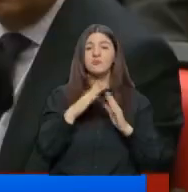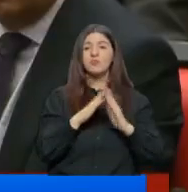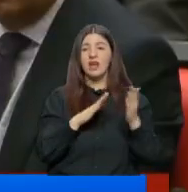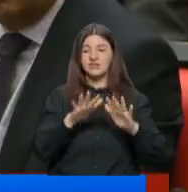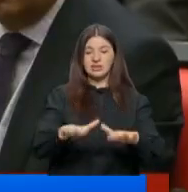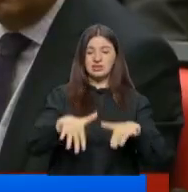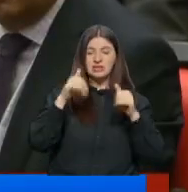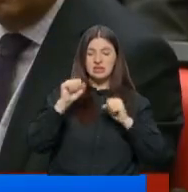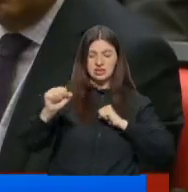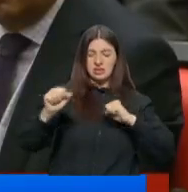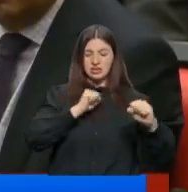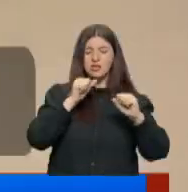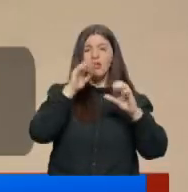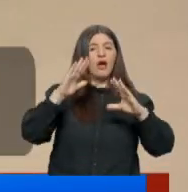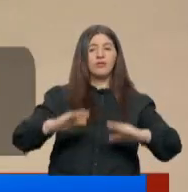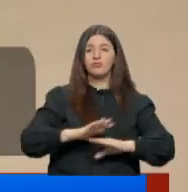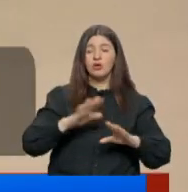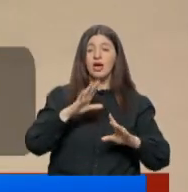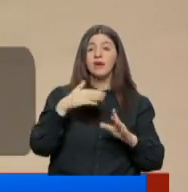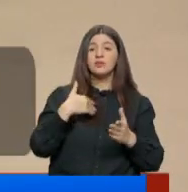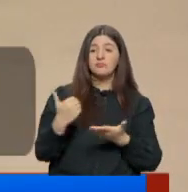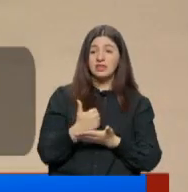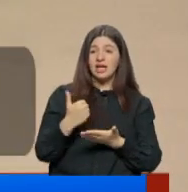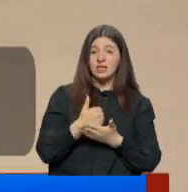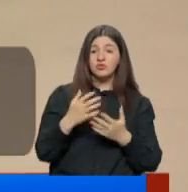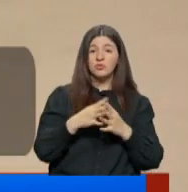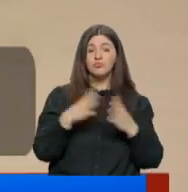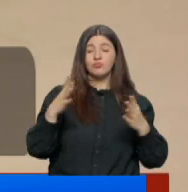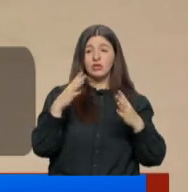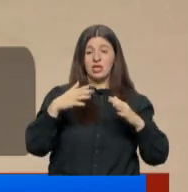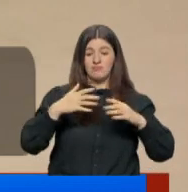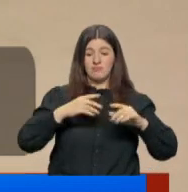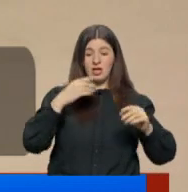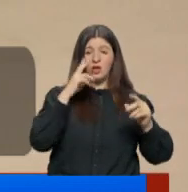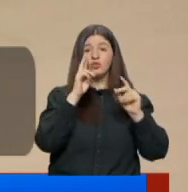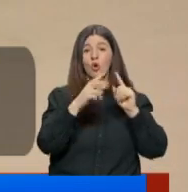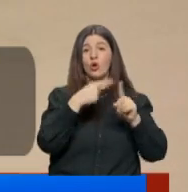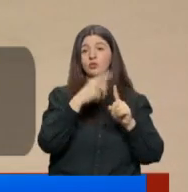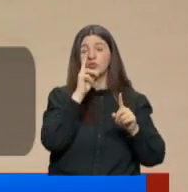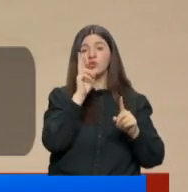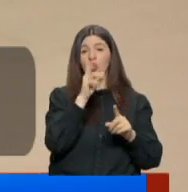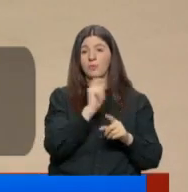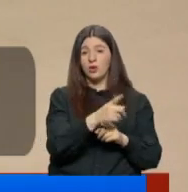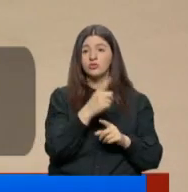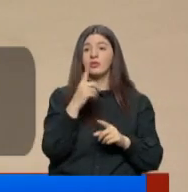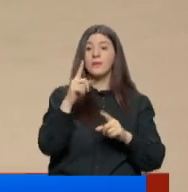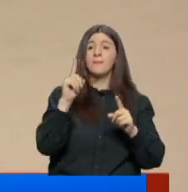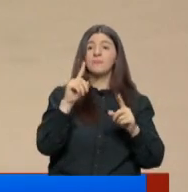muhalefet sıralarında tepki hiç dinmedi. Elde ettiğimiz büyümenin istihdama da olumlu yansımalarını görüyoruz. Bir dakika.